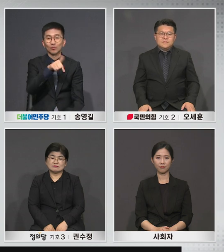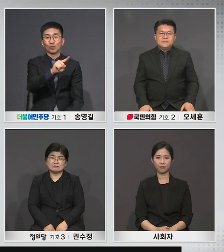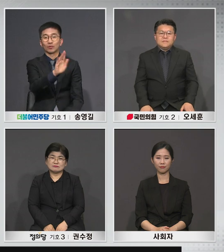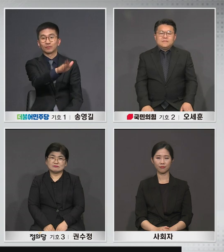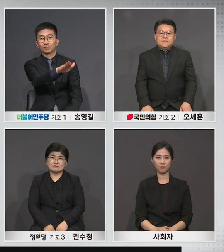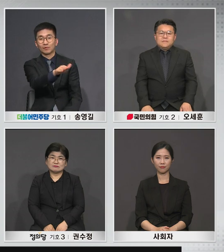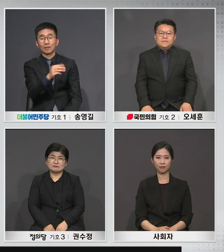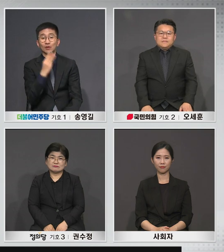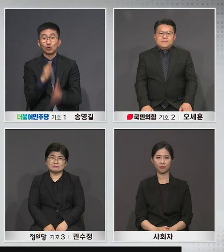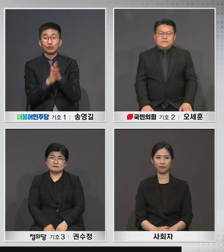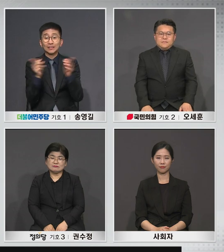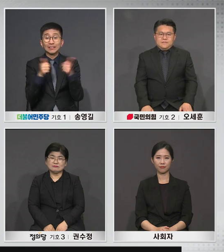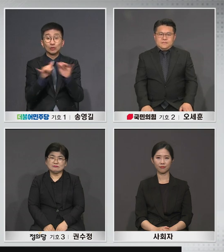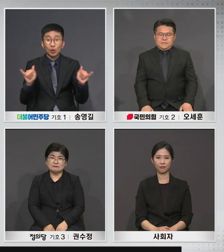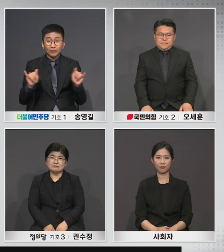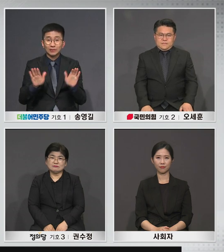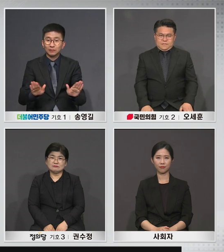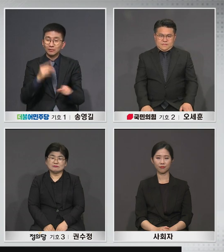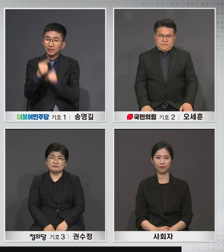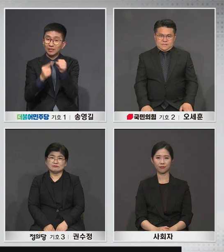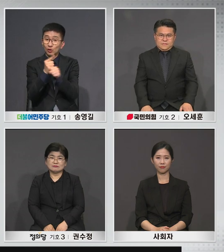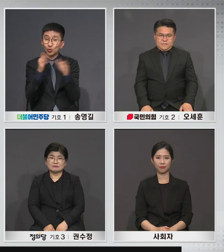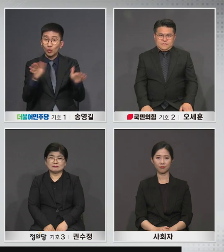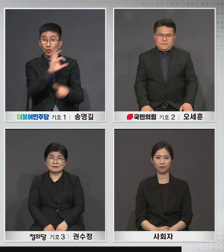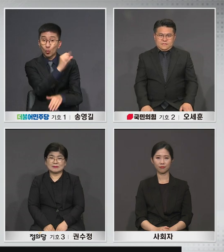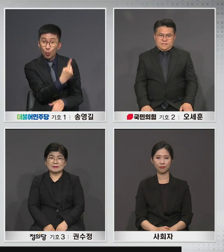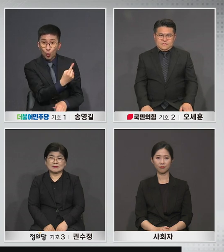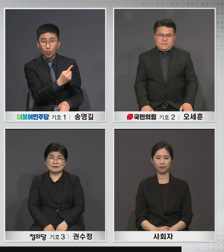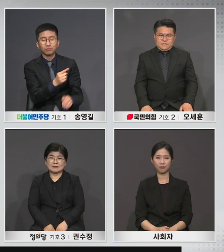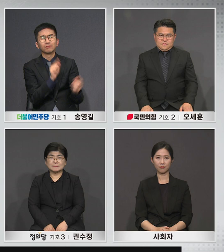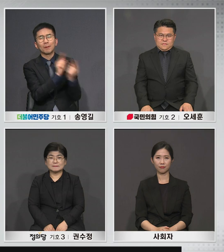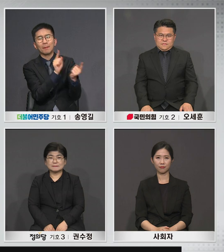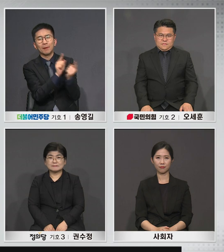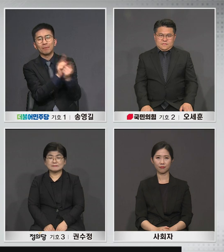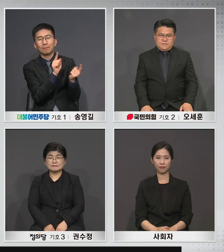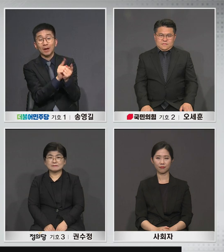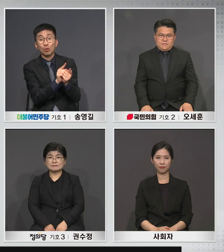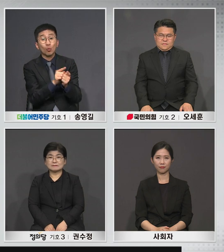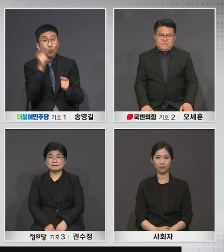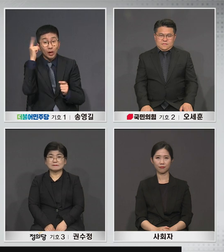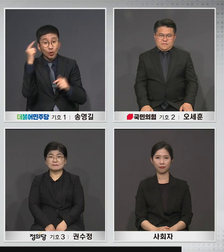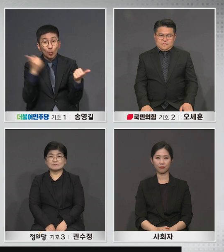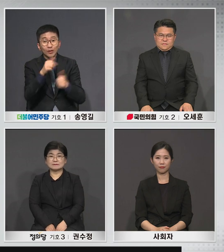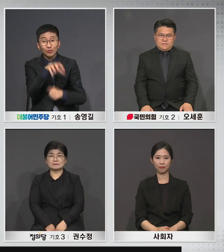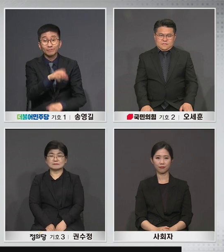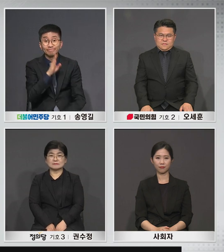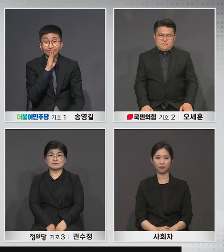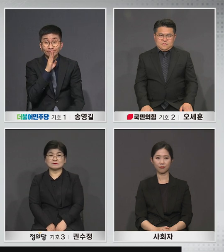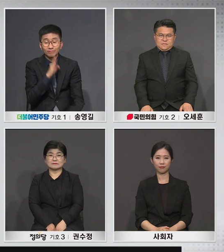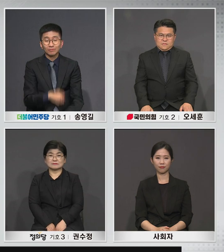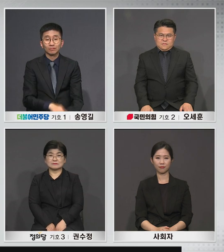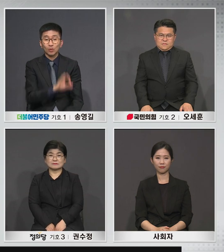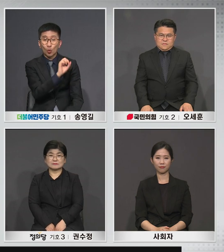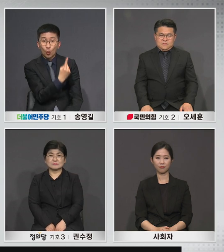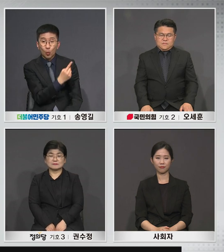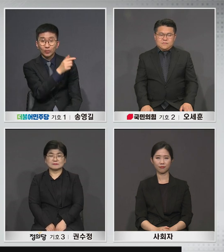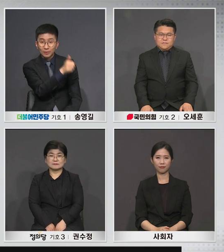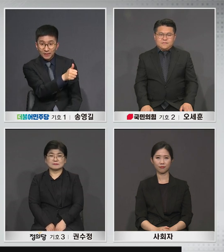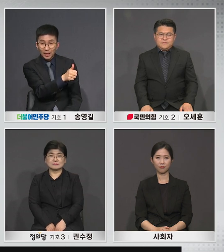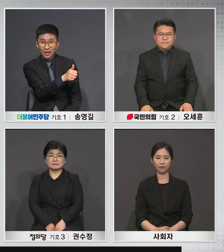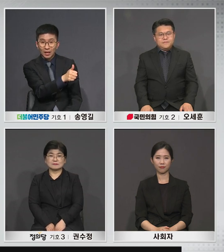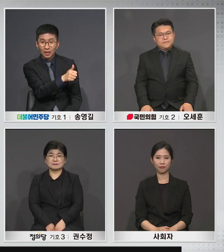서울시의원으로 지금 1년 동안 오세훈 시장을 직접 시위에서 만났을 텐데요. 저는 오세훈 후보께서